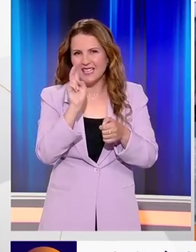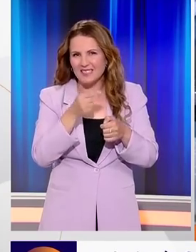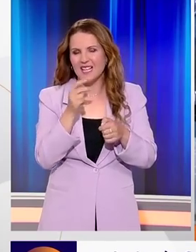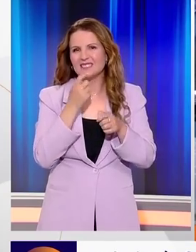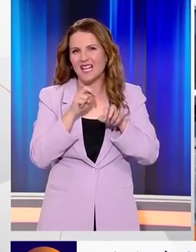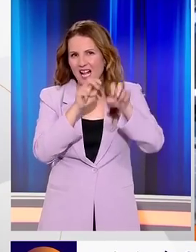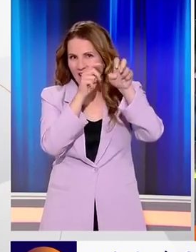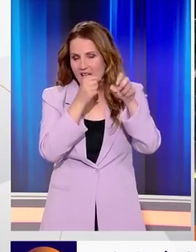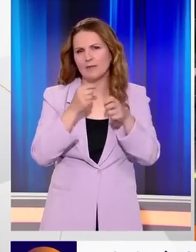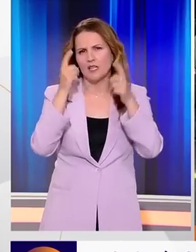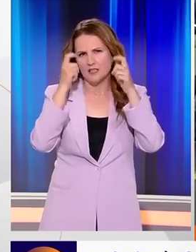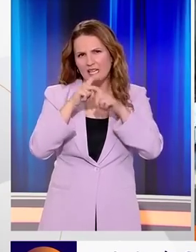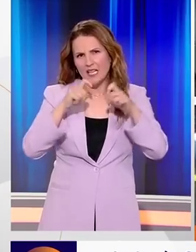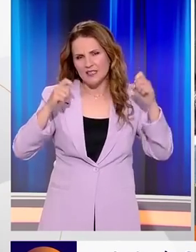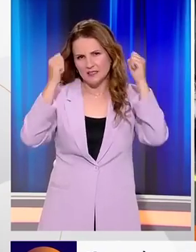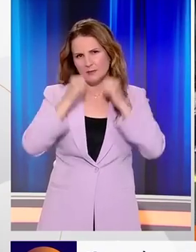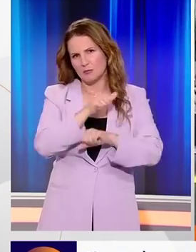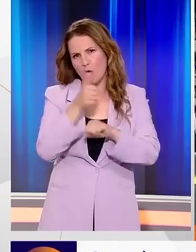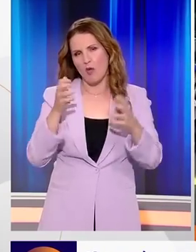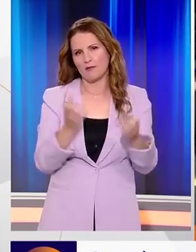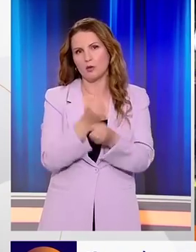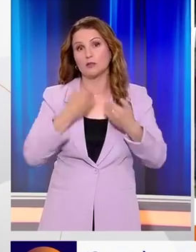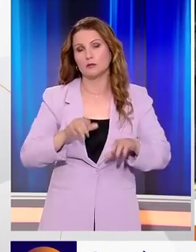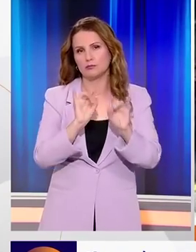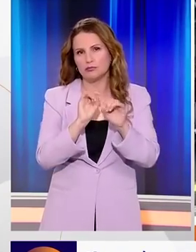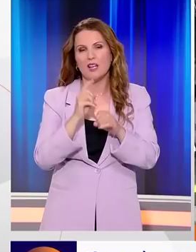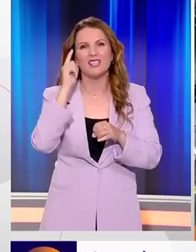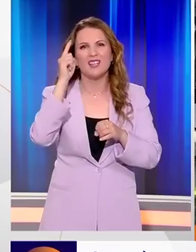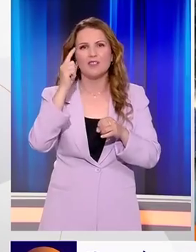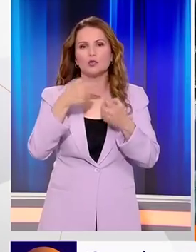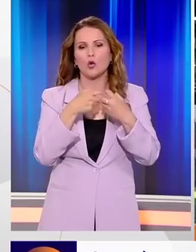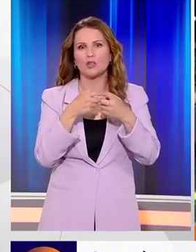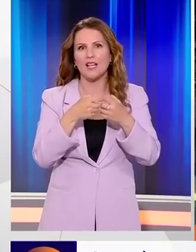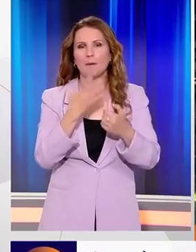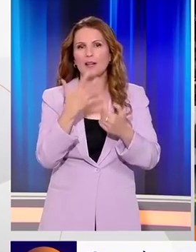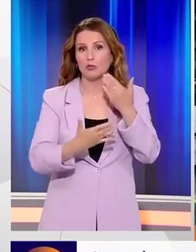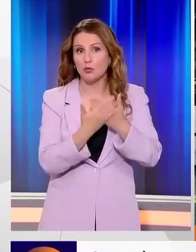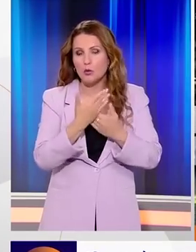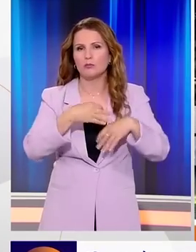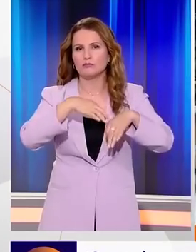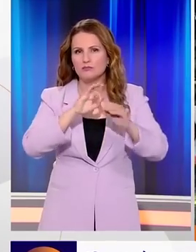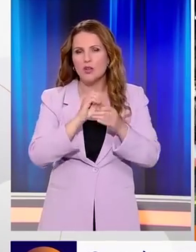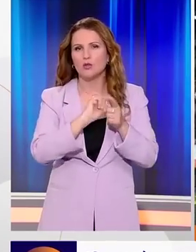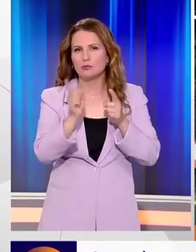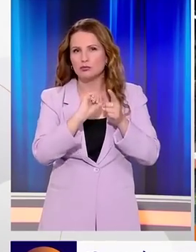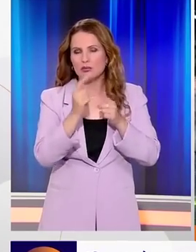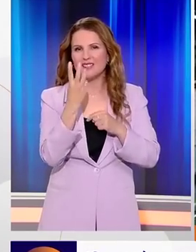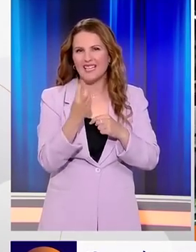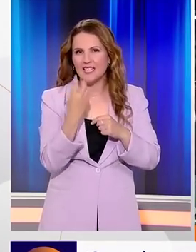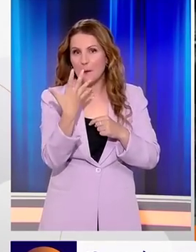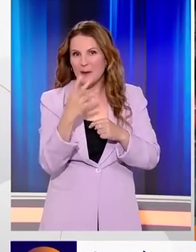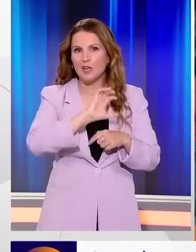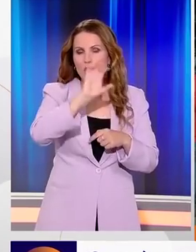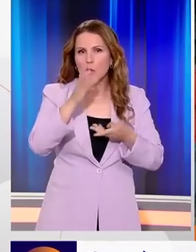μόνο με υλικές ζημιές. Η ίδια εικόνα και στα κτέλ του Κηφισού, όπου από τις 5 το πρωί πραγματοποιούνται δρομολόγια για 35